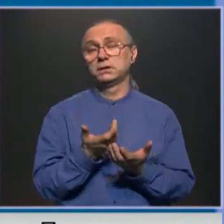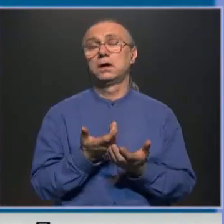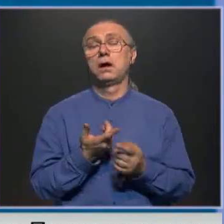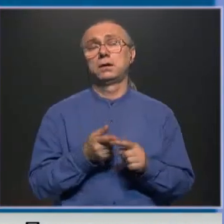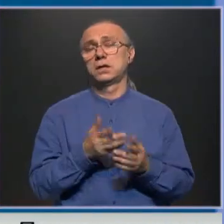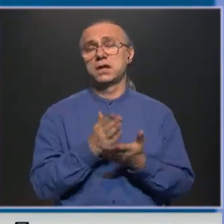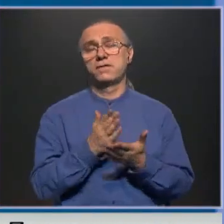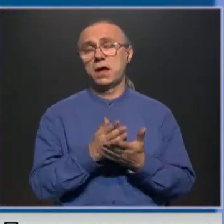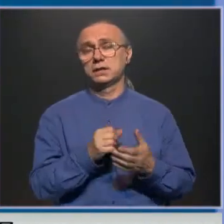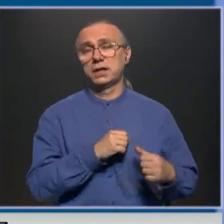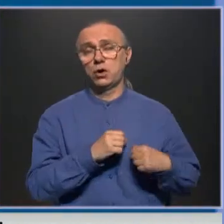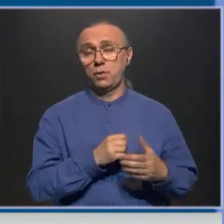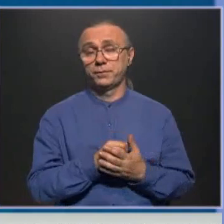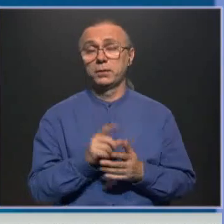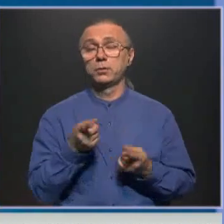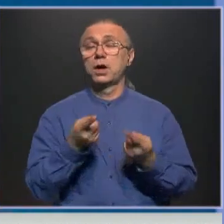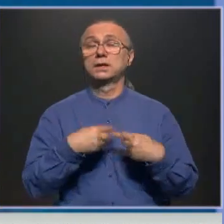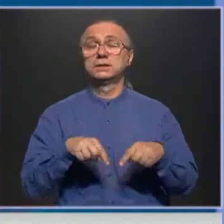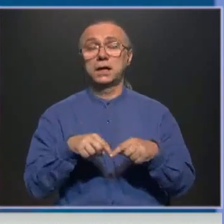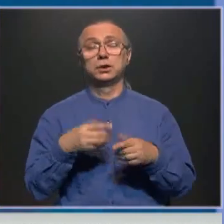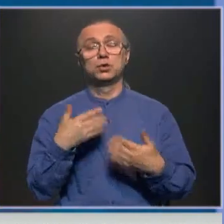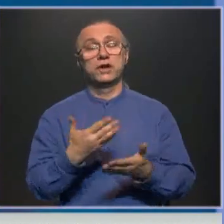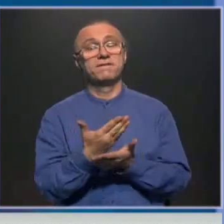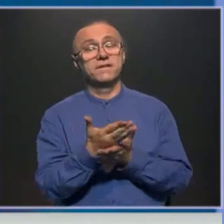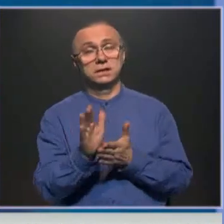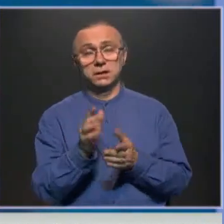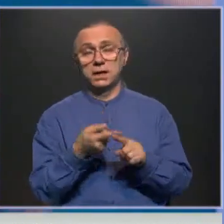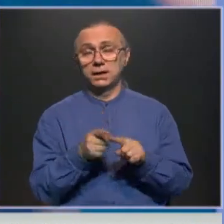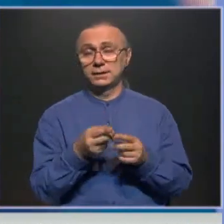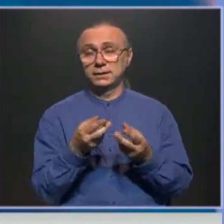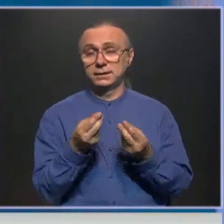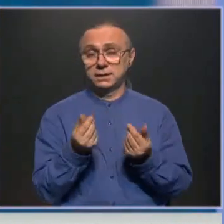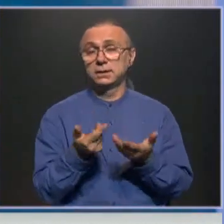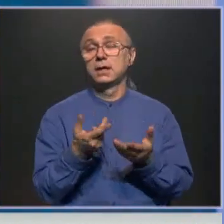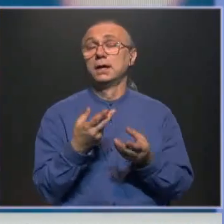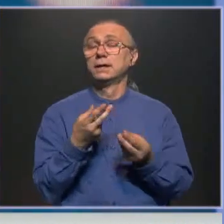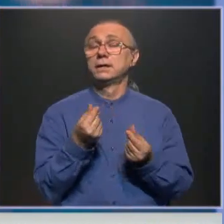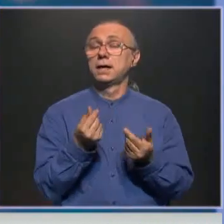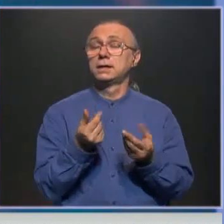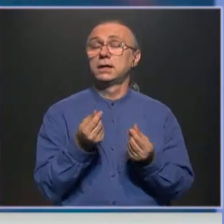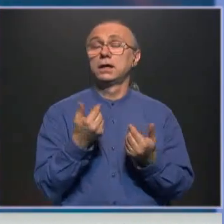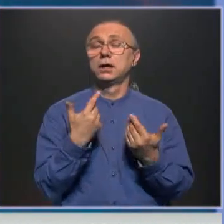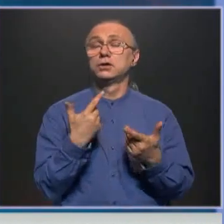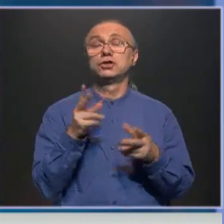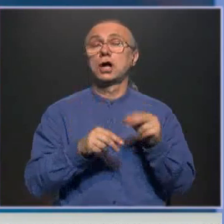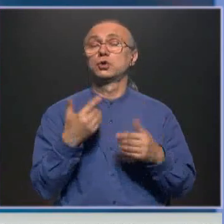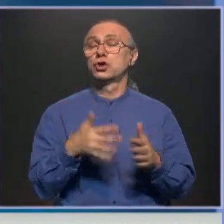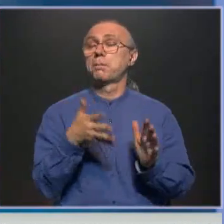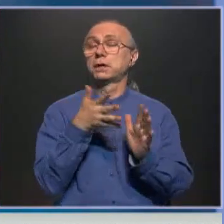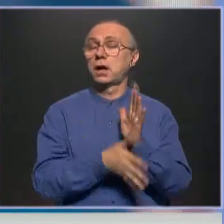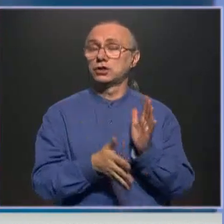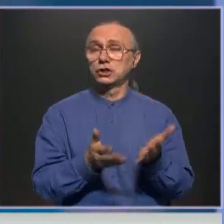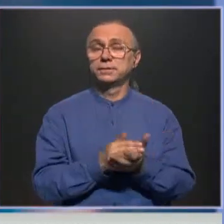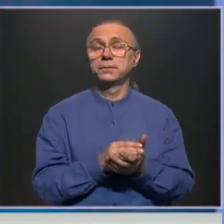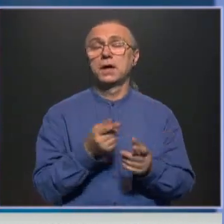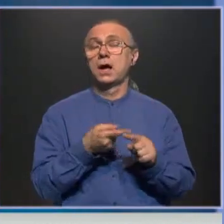Потому что организация уже выделила, на этот день это должно быть потрачено, это не уйдет ни в какой убыток, это не то, что крадется у какого-то